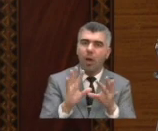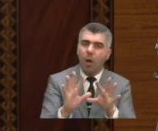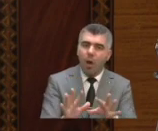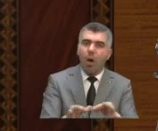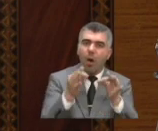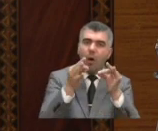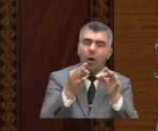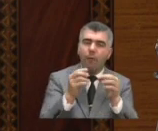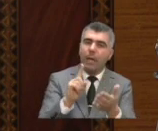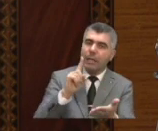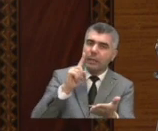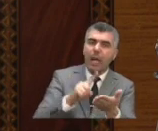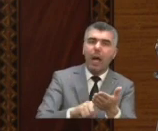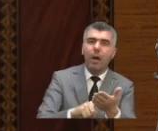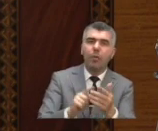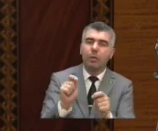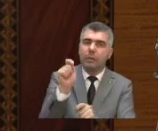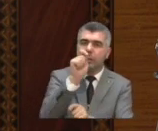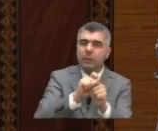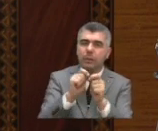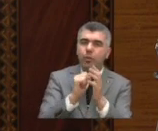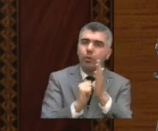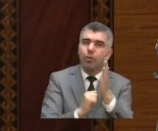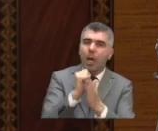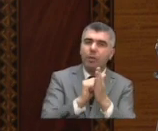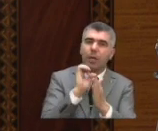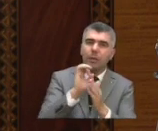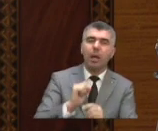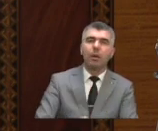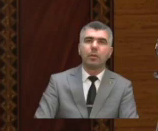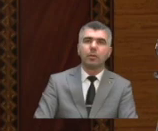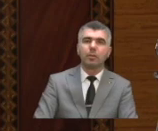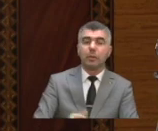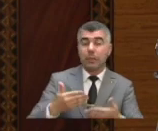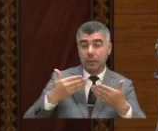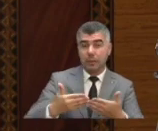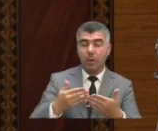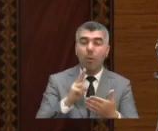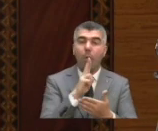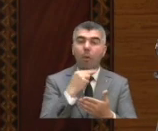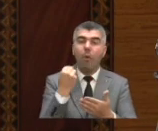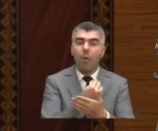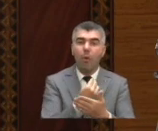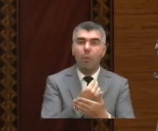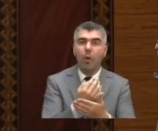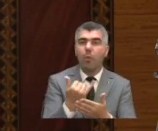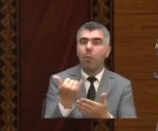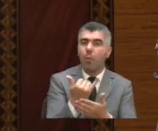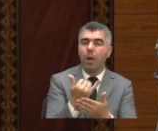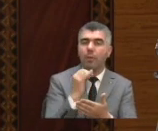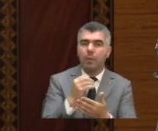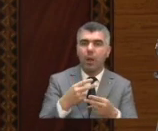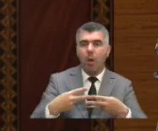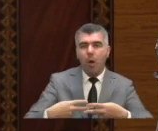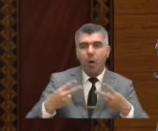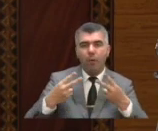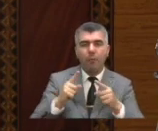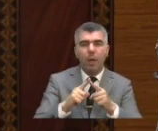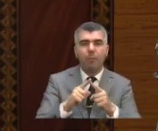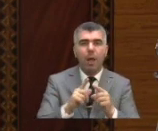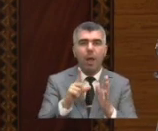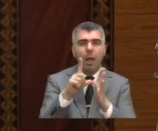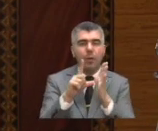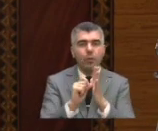الفعاليه الضروريه لانجاح مختلف الاوراش لذلك فان الحكومه تتطلع الى اخراج قانون ماليه